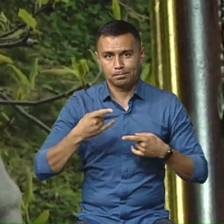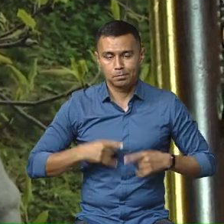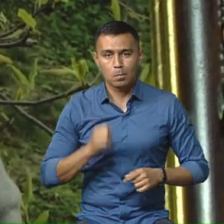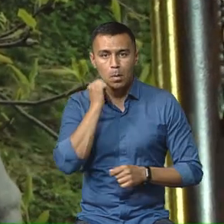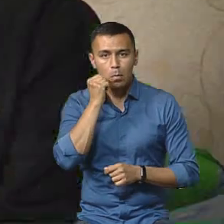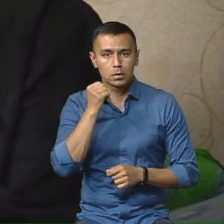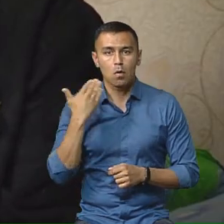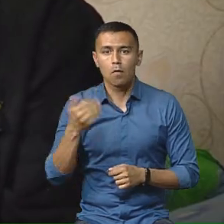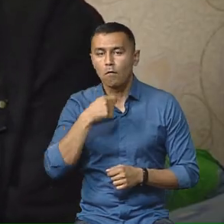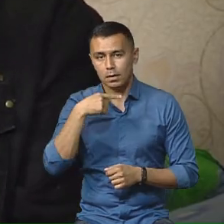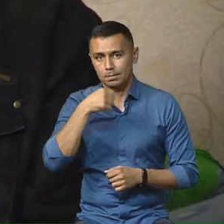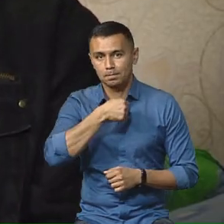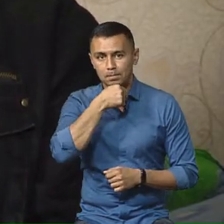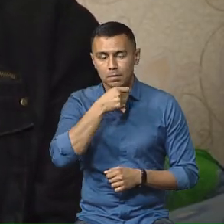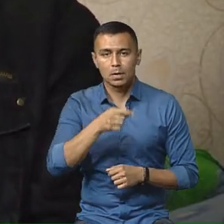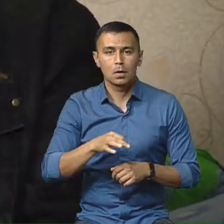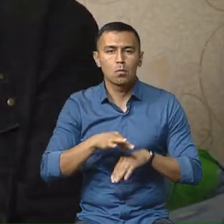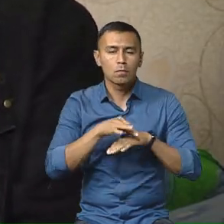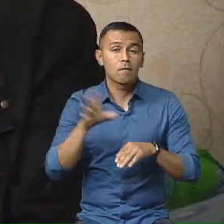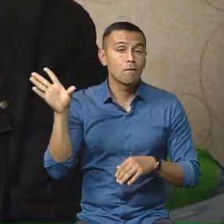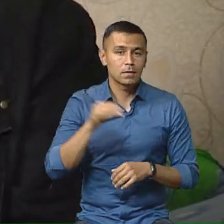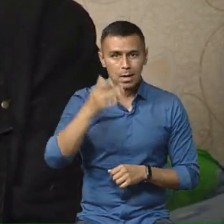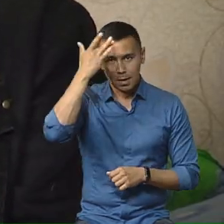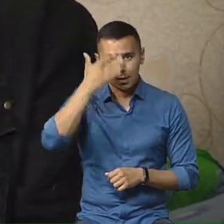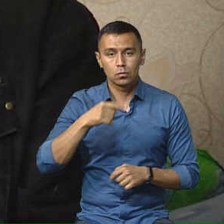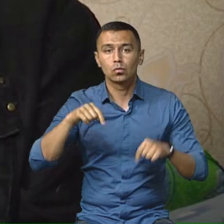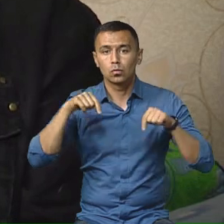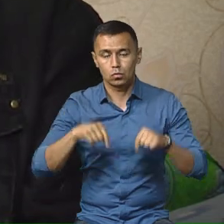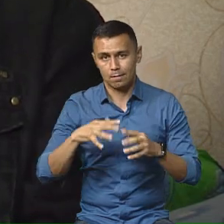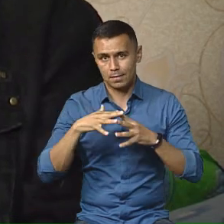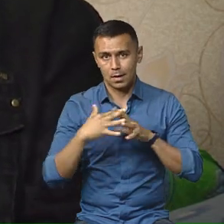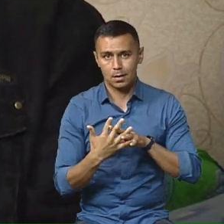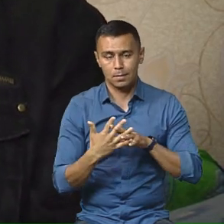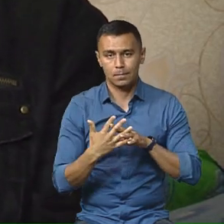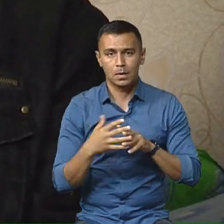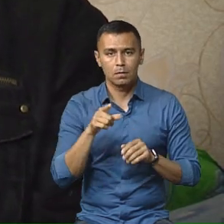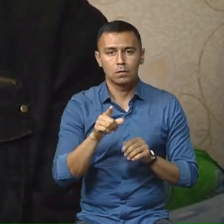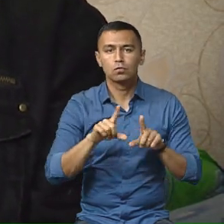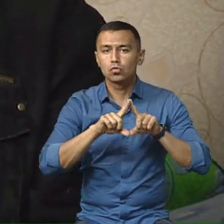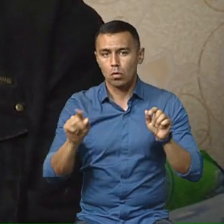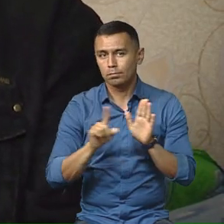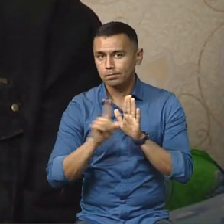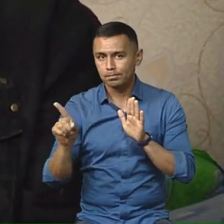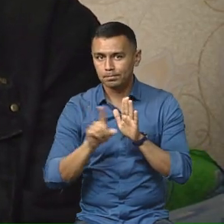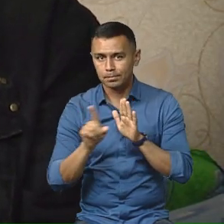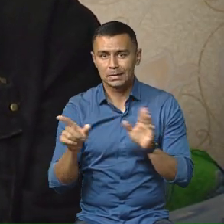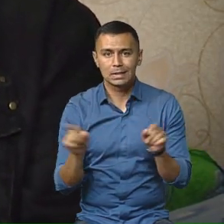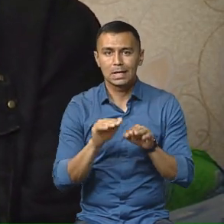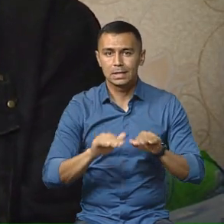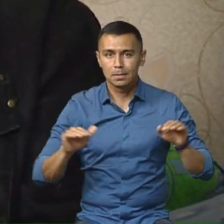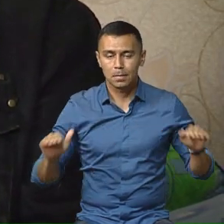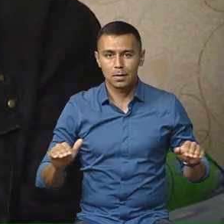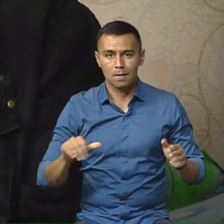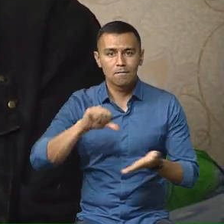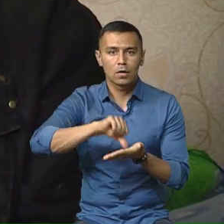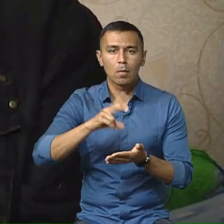Микола Бойчук. Він проводив все літо тут, в селі. Він в школу ходив з дітьми, значить,